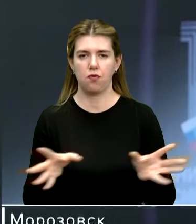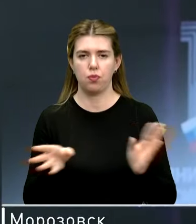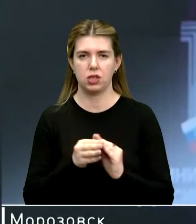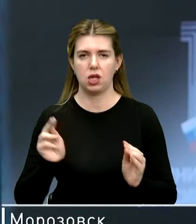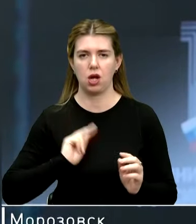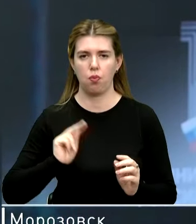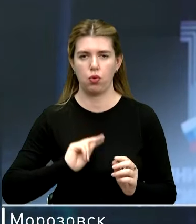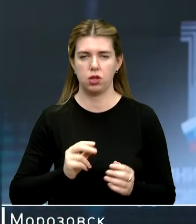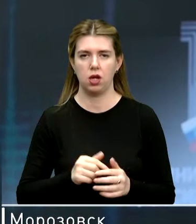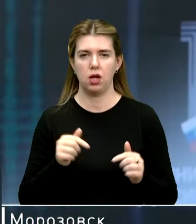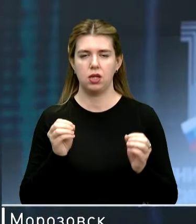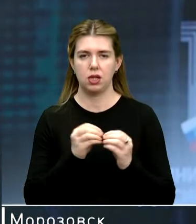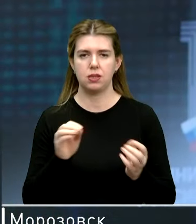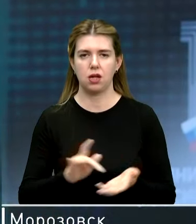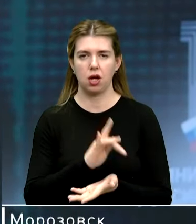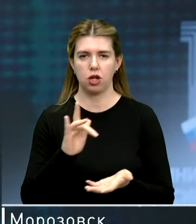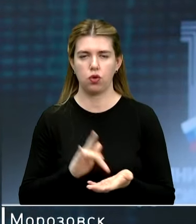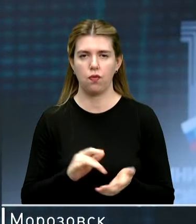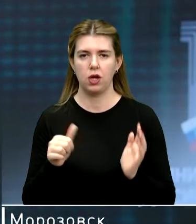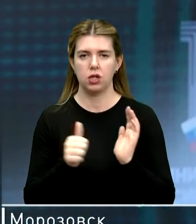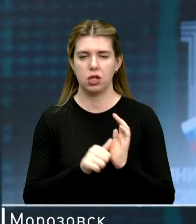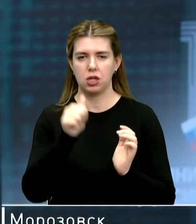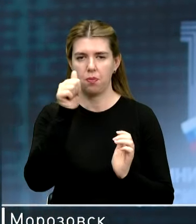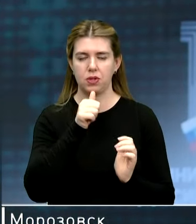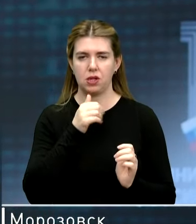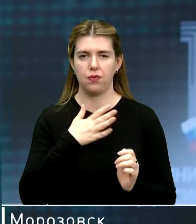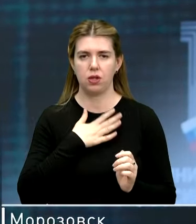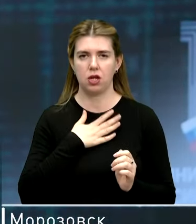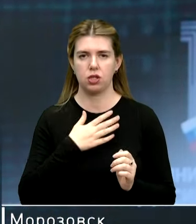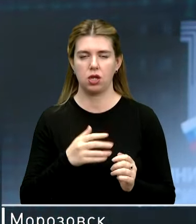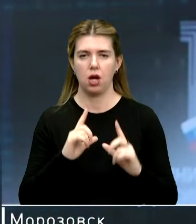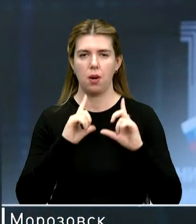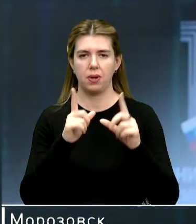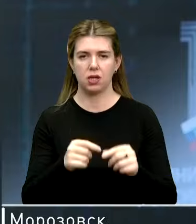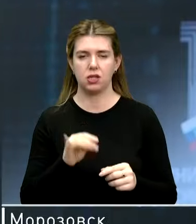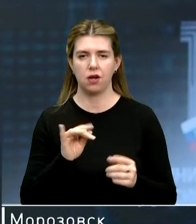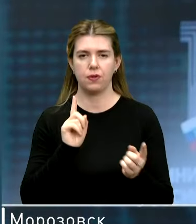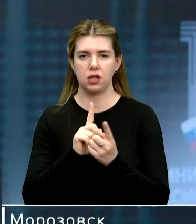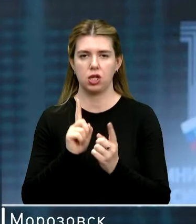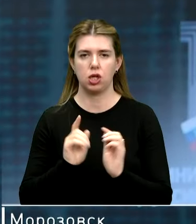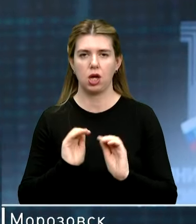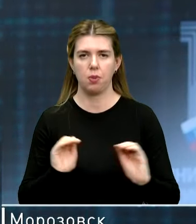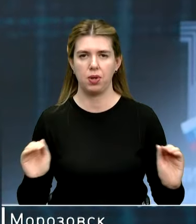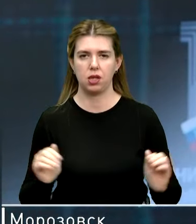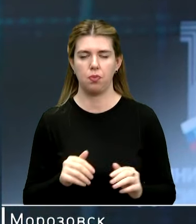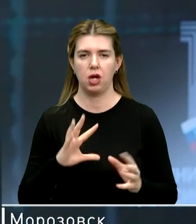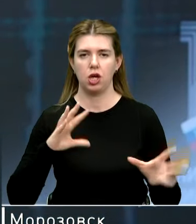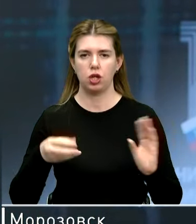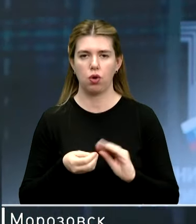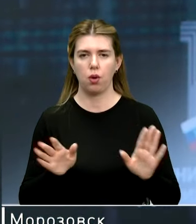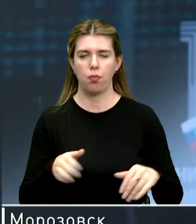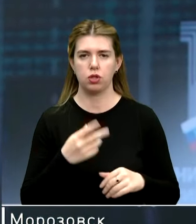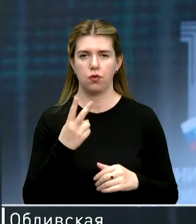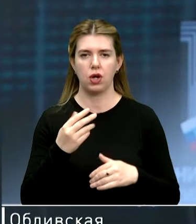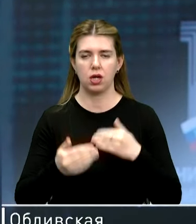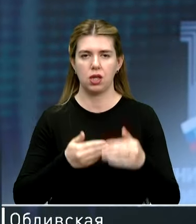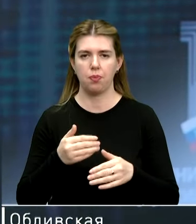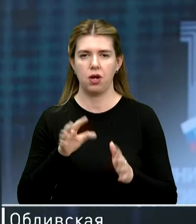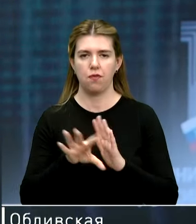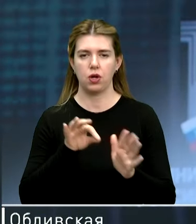совместная работа. 10 городов. 6 месяцев наших поездок и встреч с ребятами. В итоге после 2 этапов